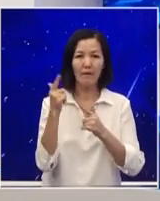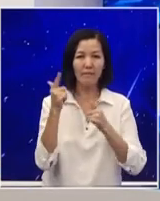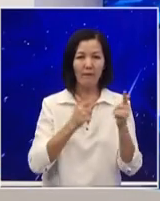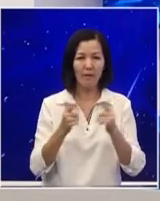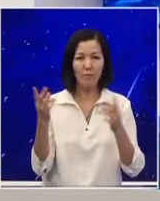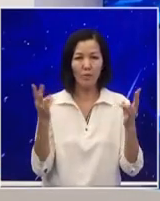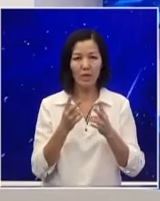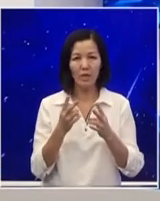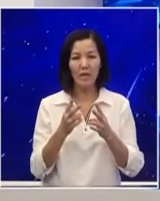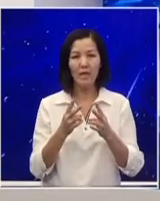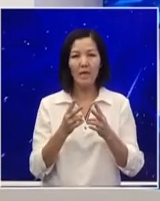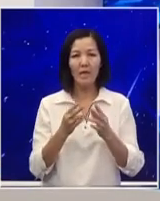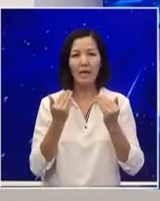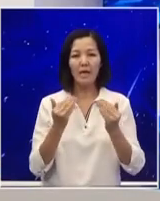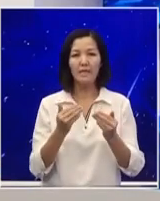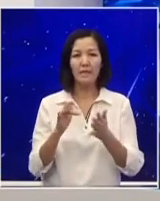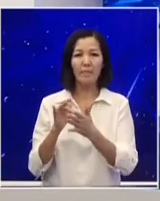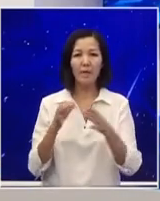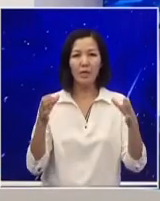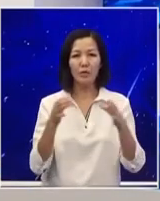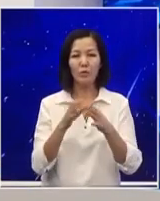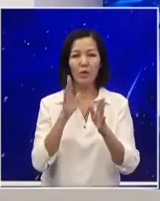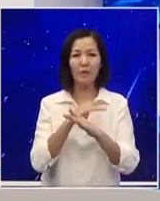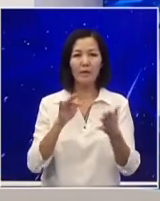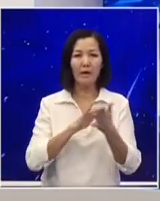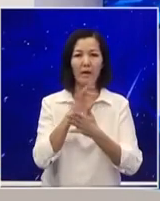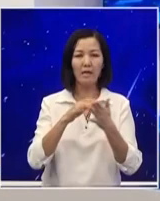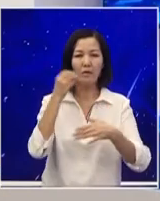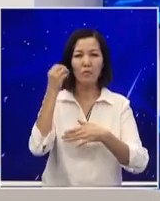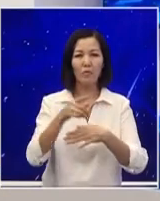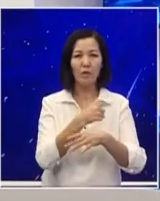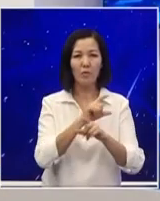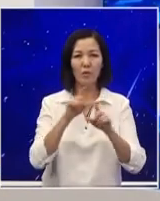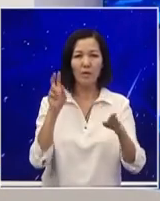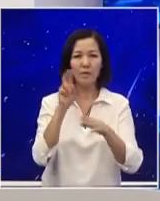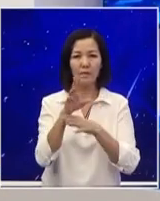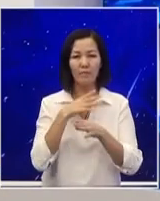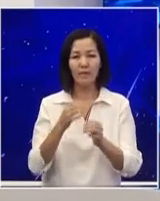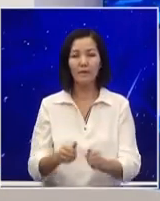сақадай сай болуы тиіс. Кезекті пресс-турда тілшілеріміз Қапшағай қалалық орталық ауруханасында болды.